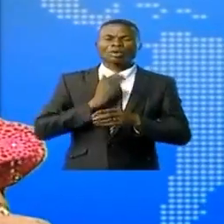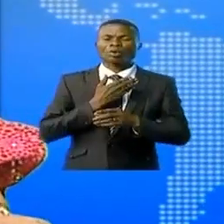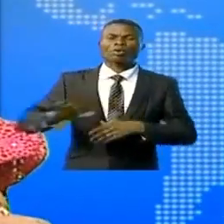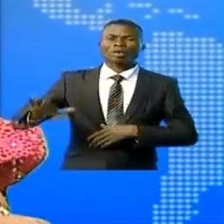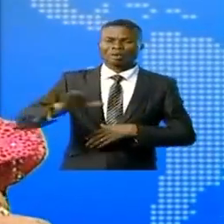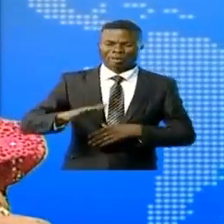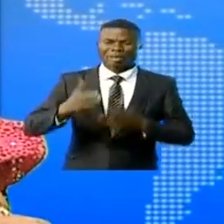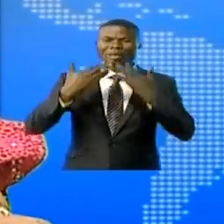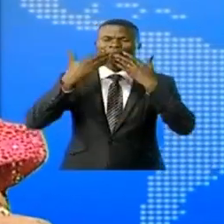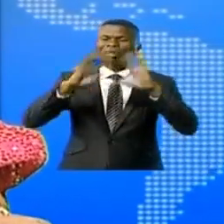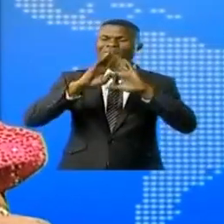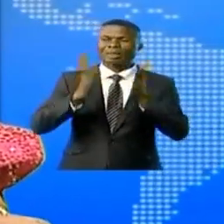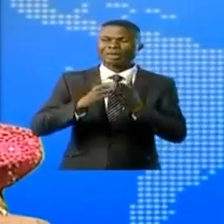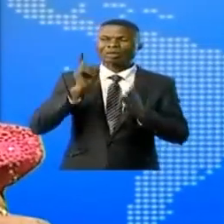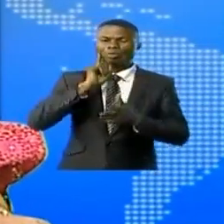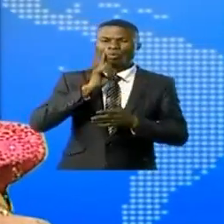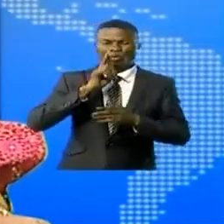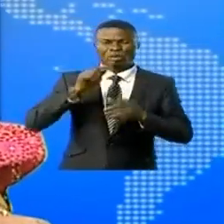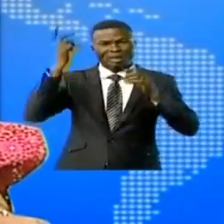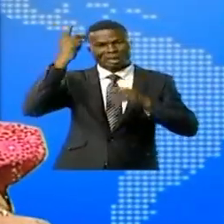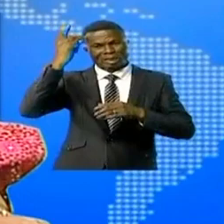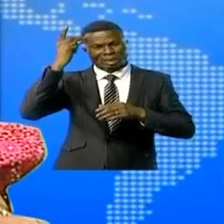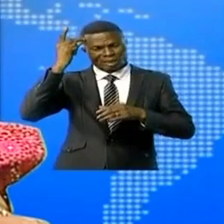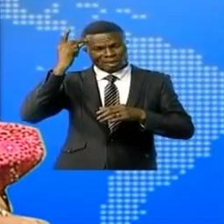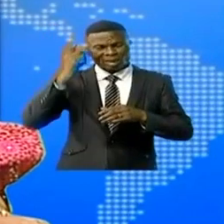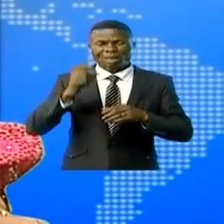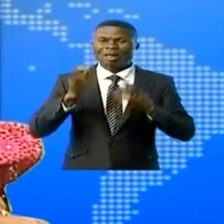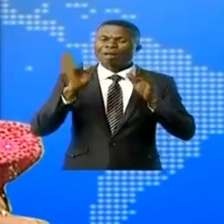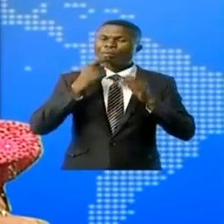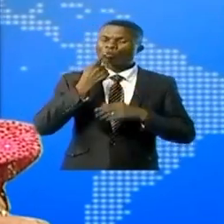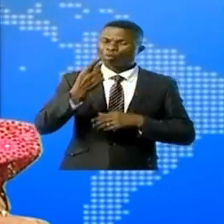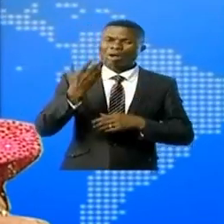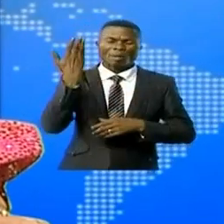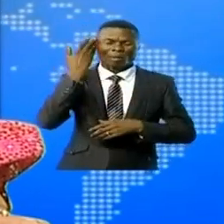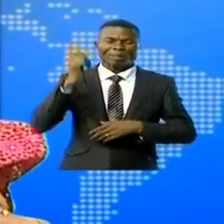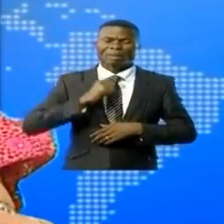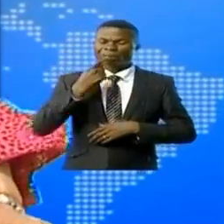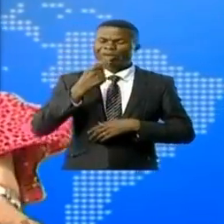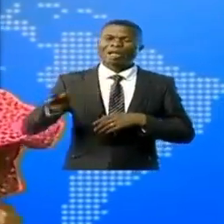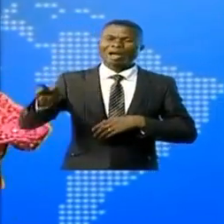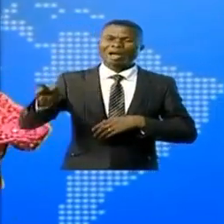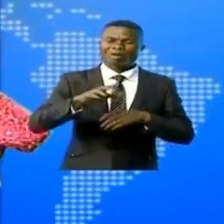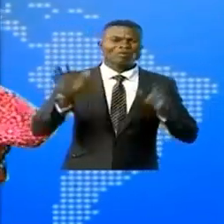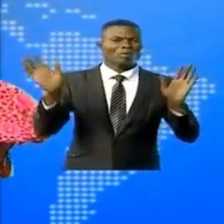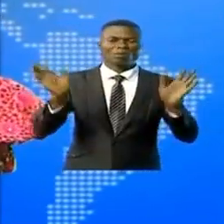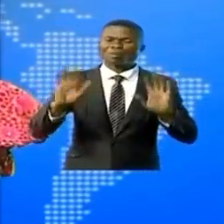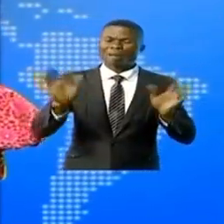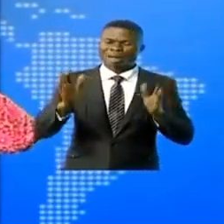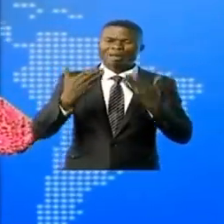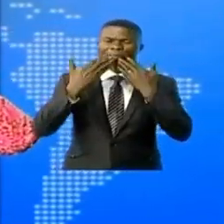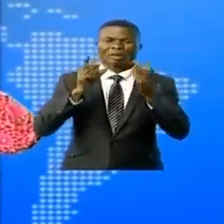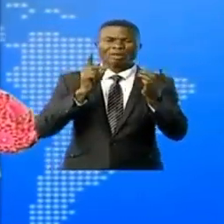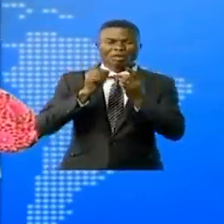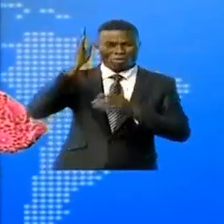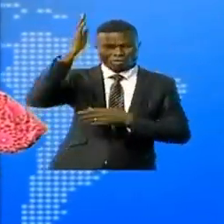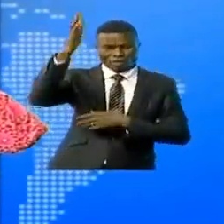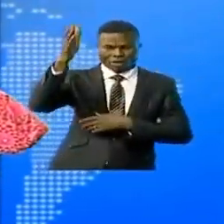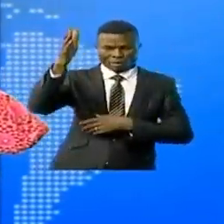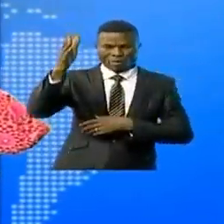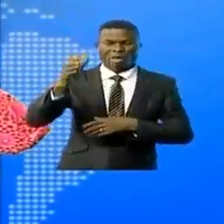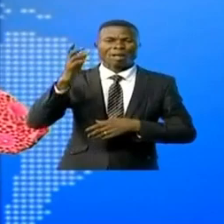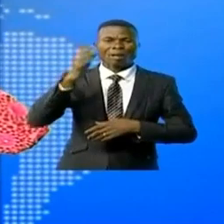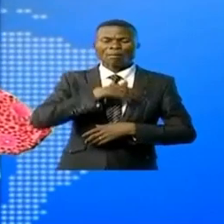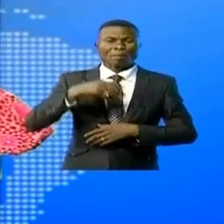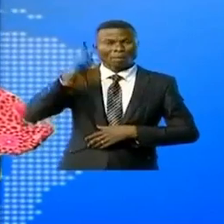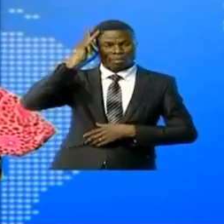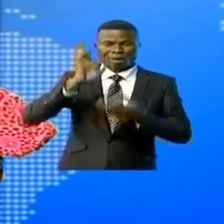la mangue à la merci de votre fidélité 23h07 retrouver serge matamois nous fixerons débute demain à 20